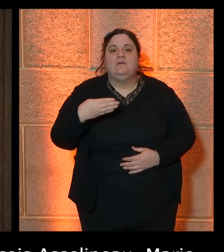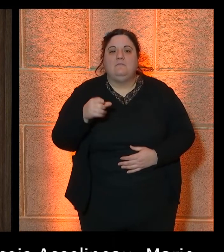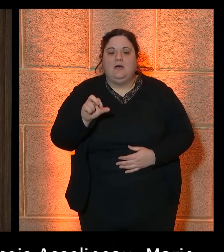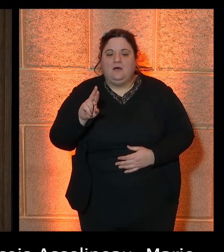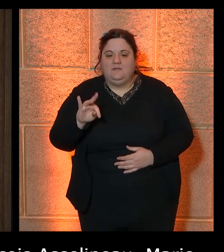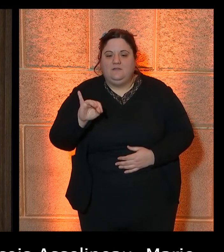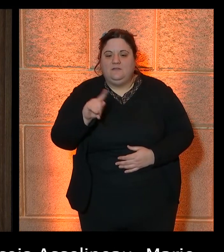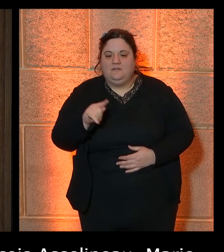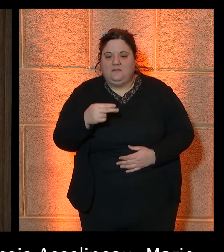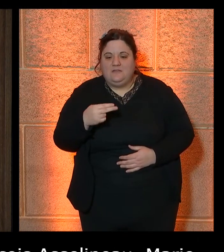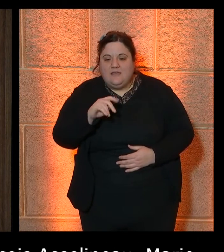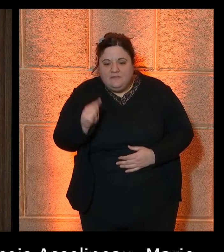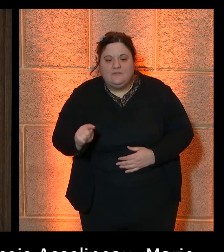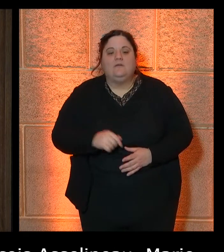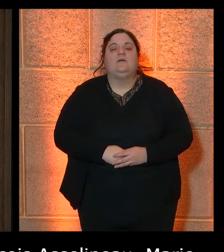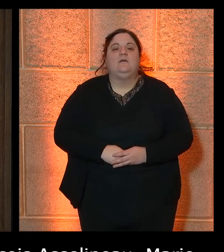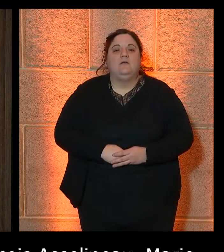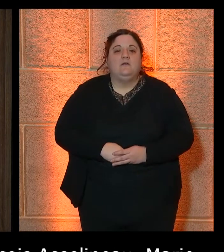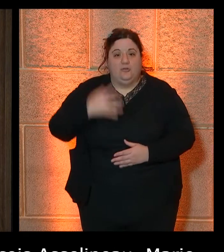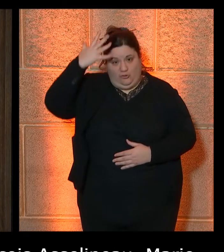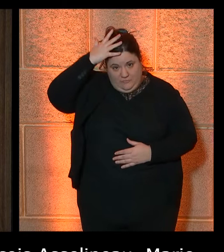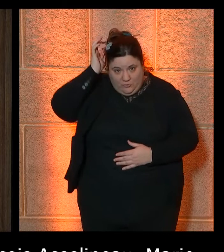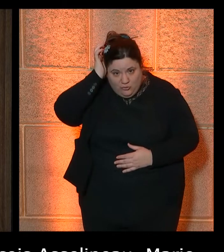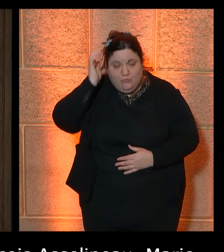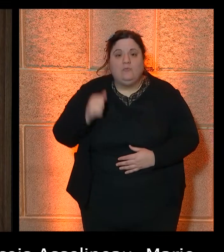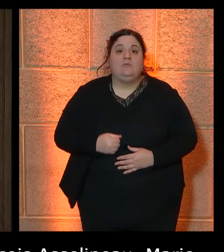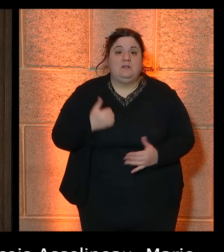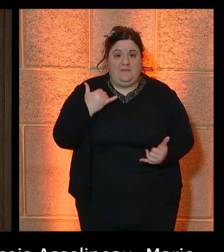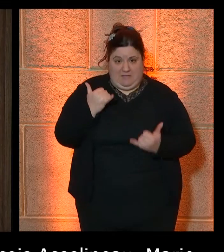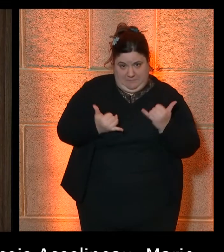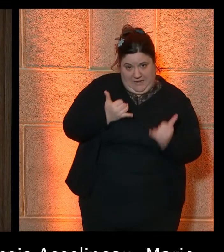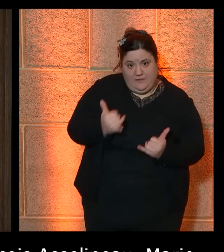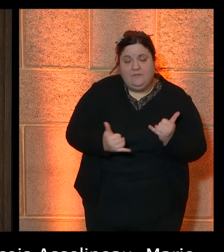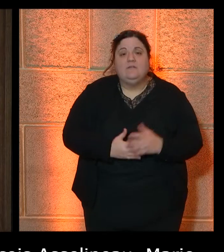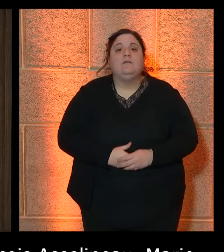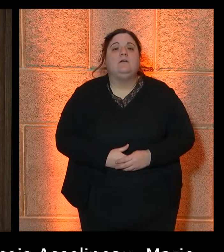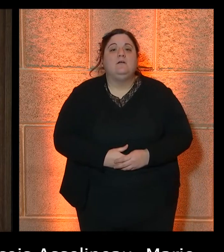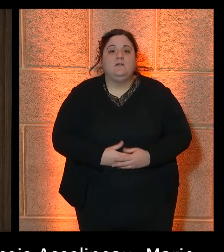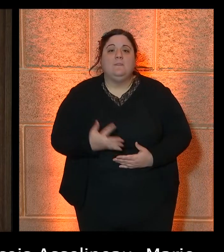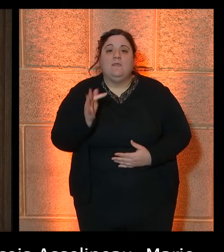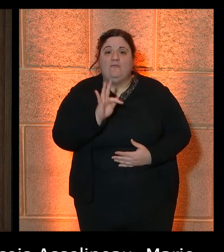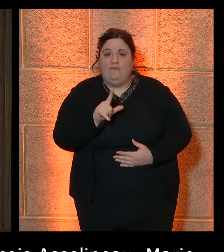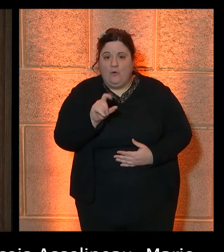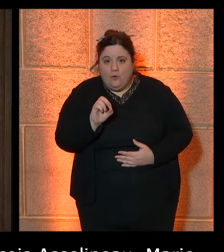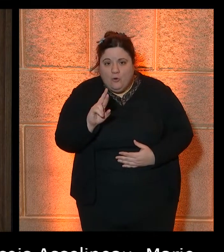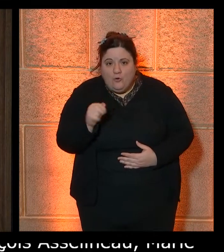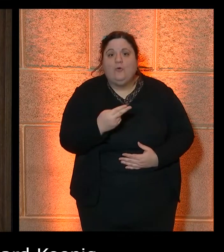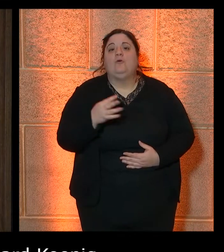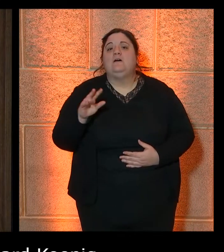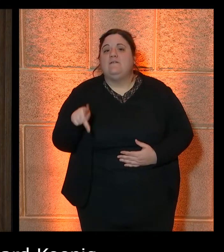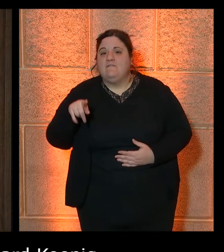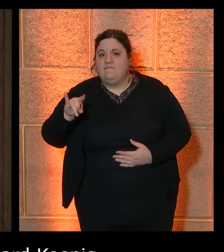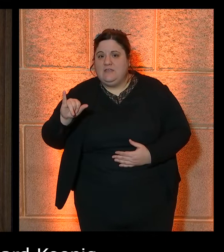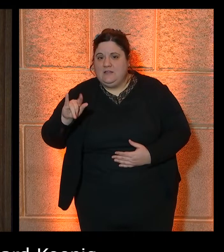Mélenchon, de Valérie Pécresse, de Florian Philippot, de Philippe Poutou,